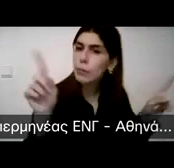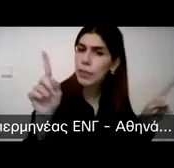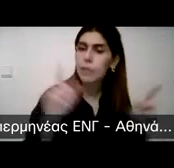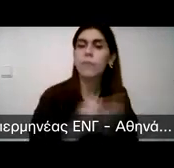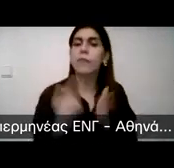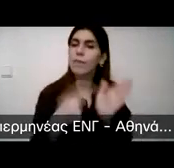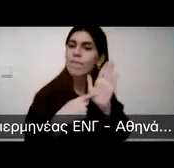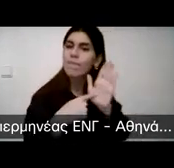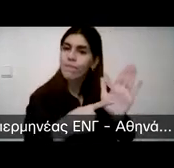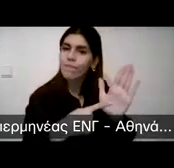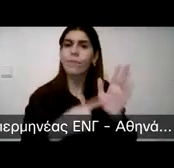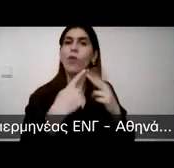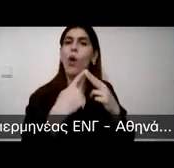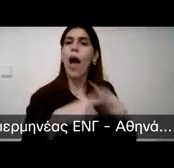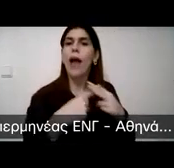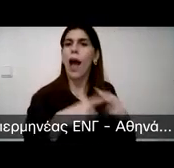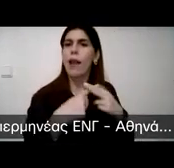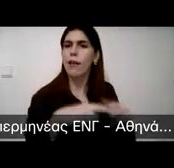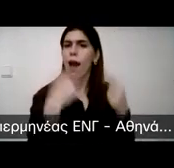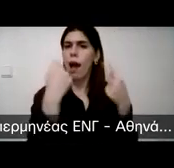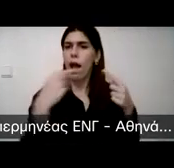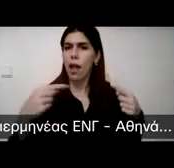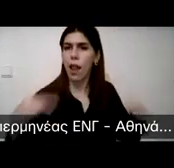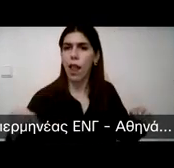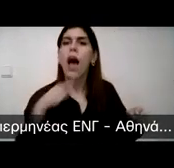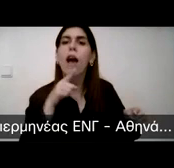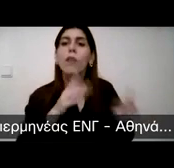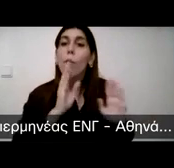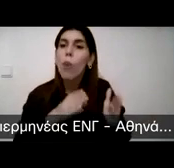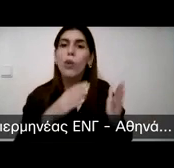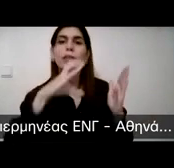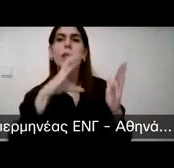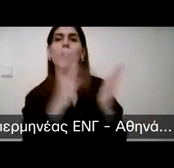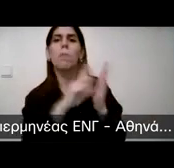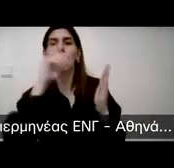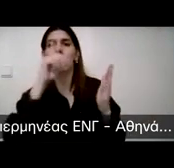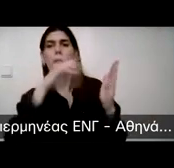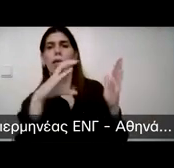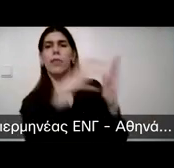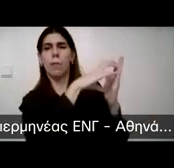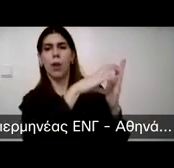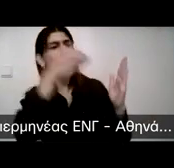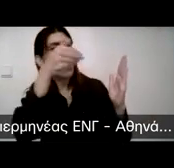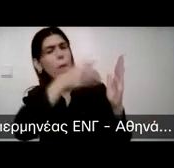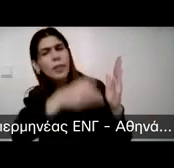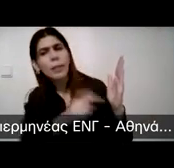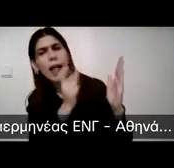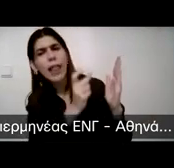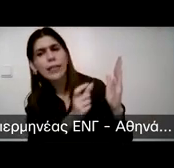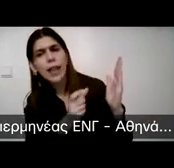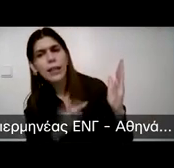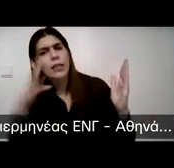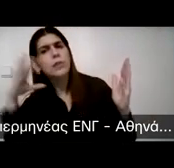την ανίχνευση ρατσισμού και προέκυψε από την κριτική επεξεργασία κειμένων του επισημειωμένου